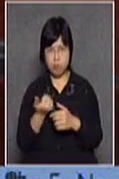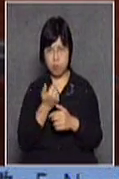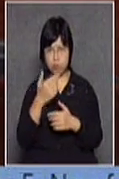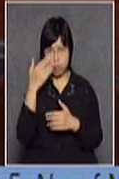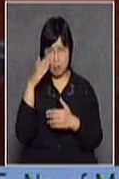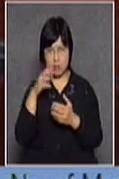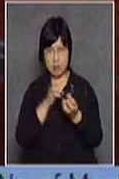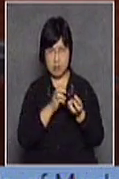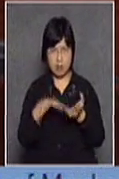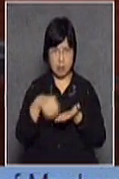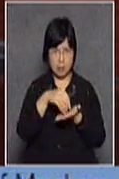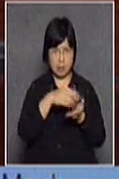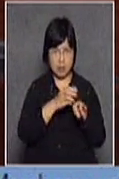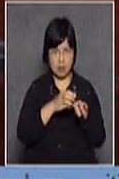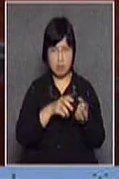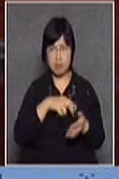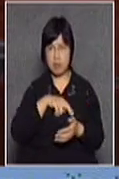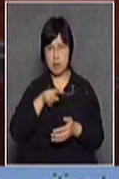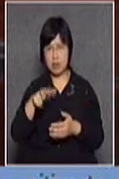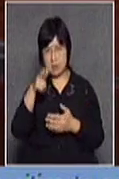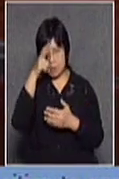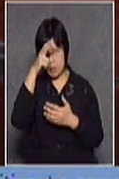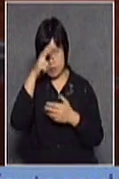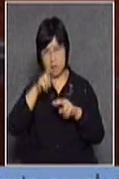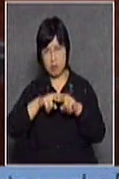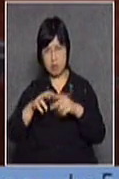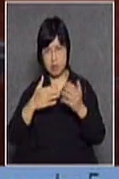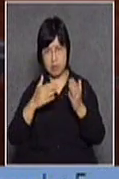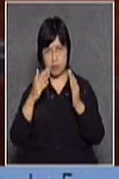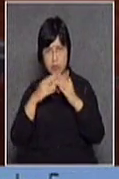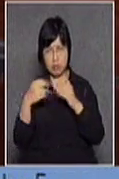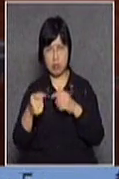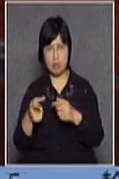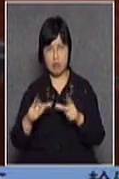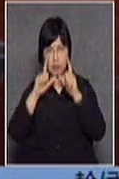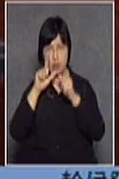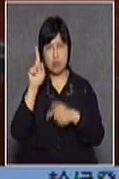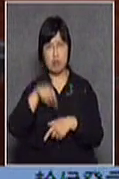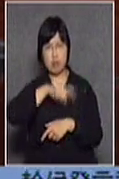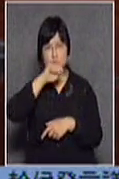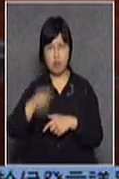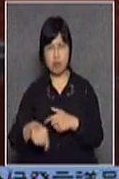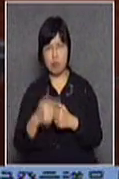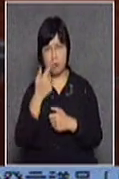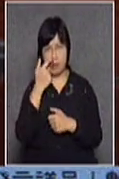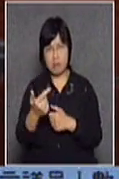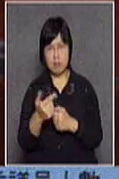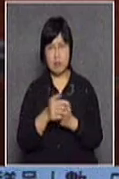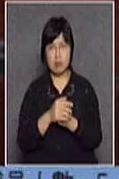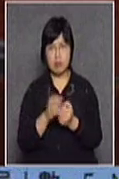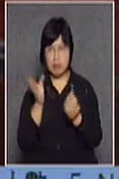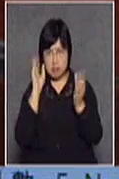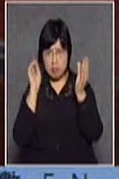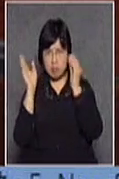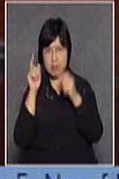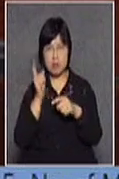但係睇翻局長呢、這個嘅政制事務局局長嘅回覆咧，係錯得好交關嘅，證明佢個情報係極度